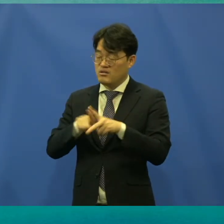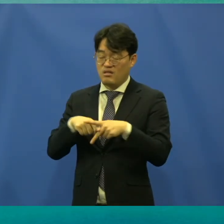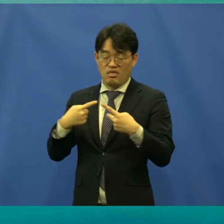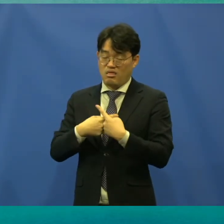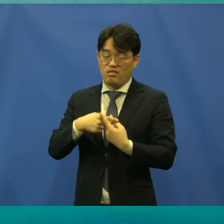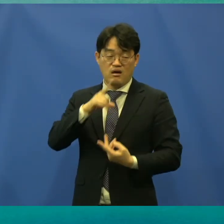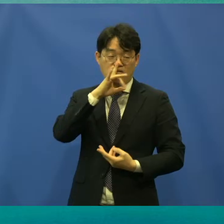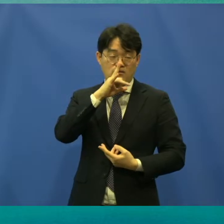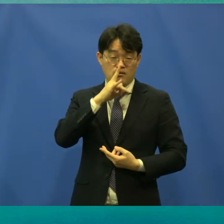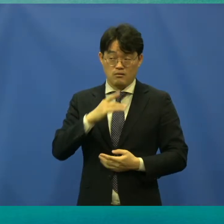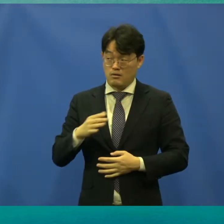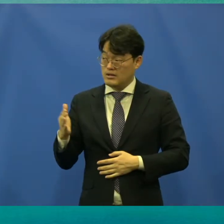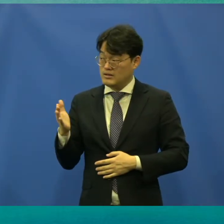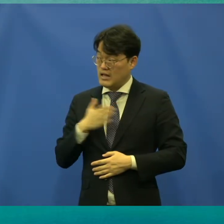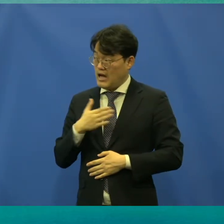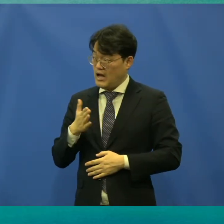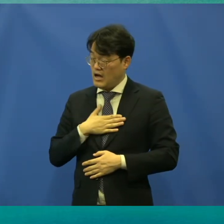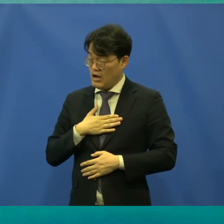내가 다리 밑에서 주워왔나?